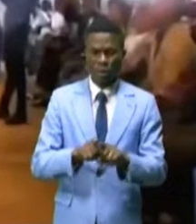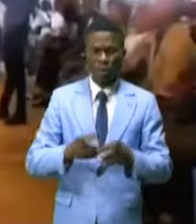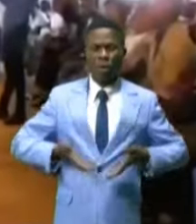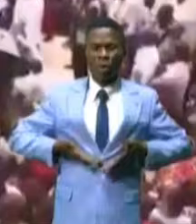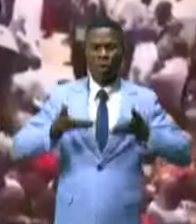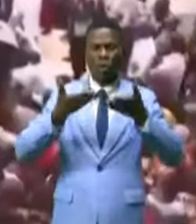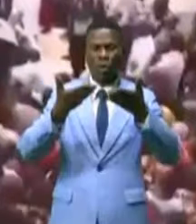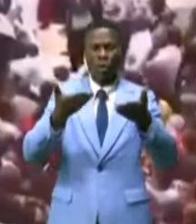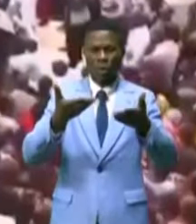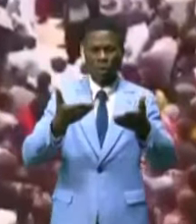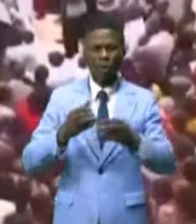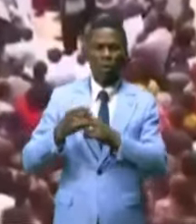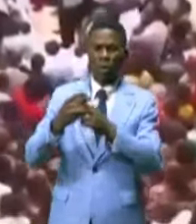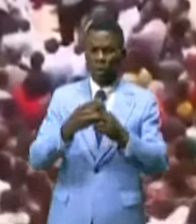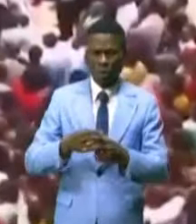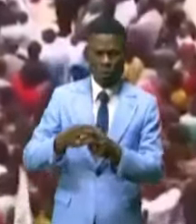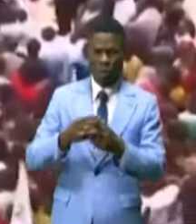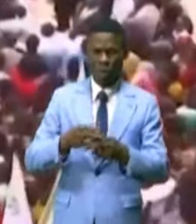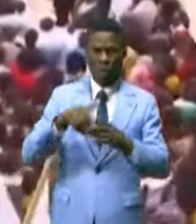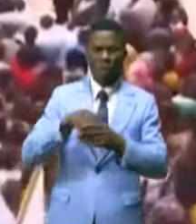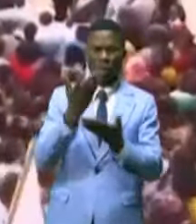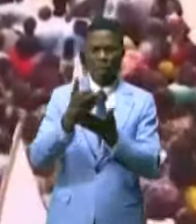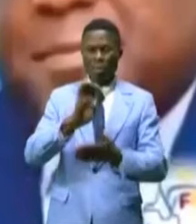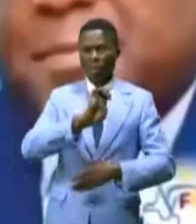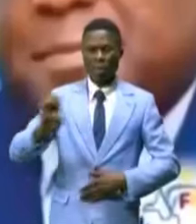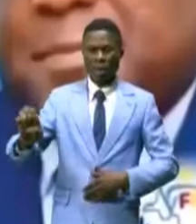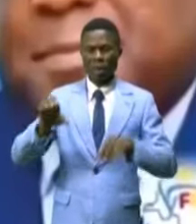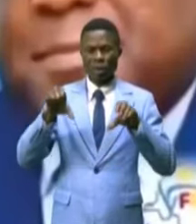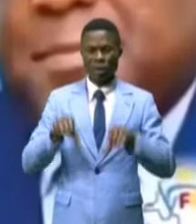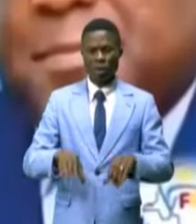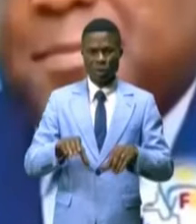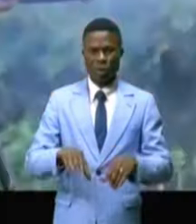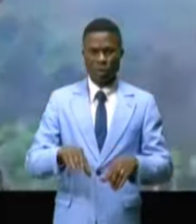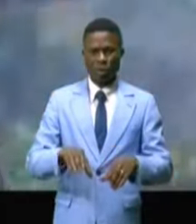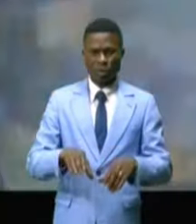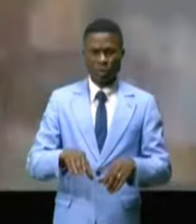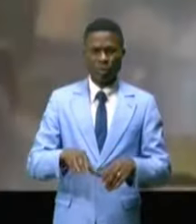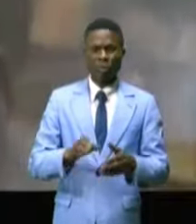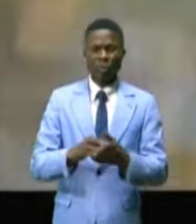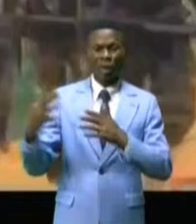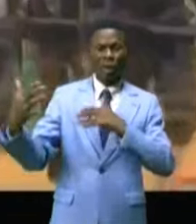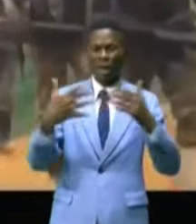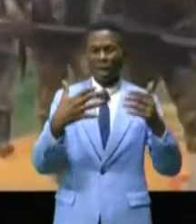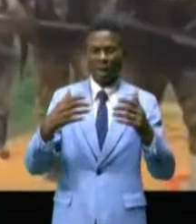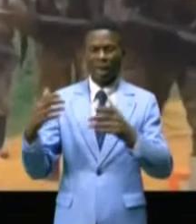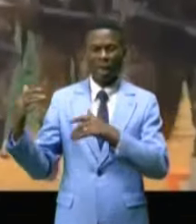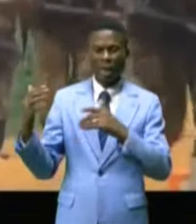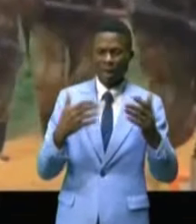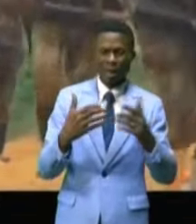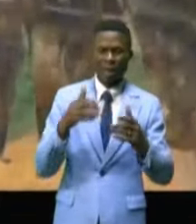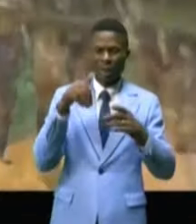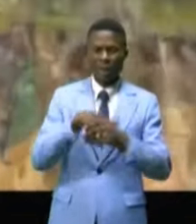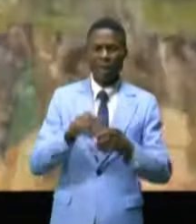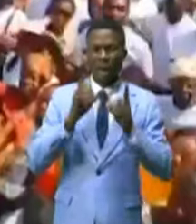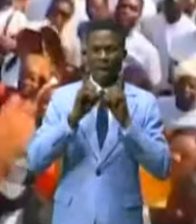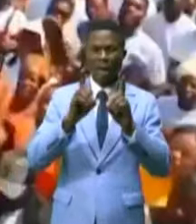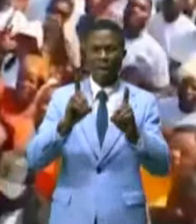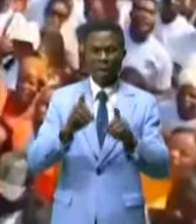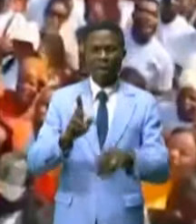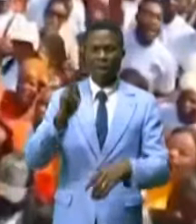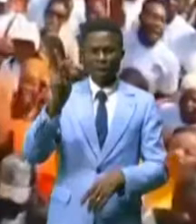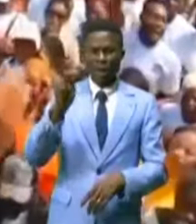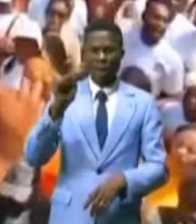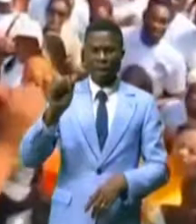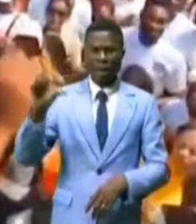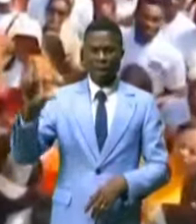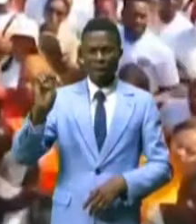consacrer la sécurité dans la partie est du pays, en proie à une guerre d'agression. Dans son discours, Kalim Bouyi est